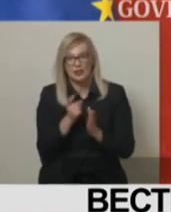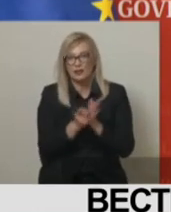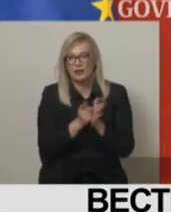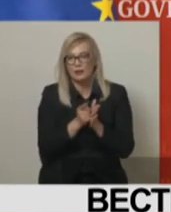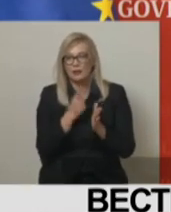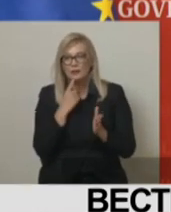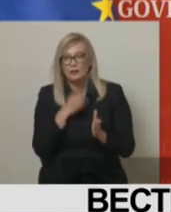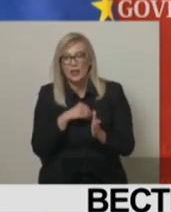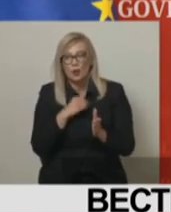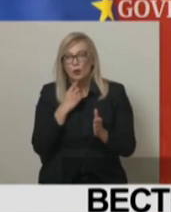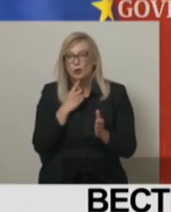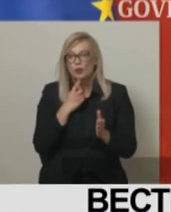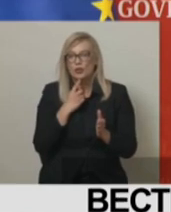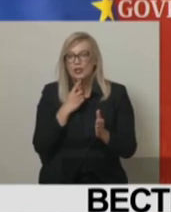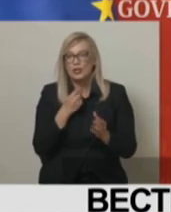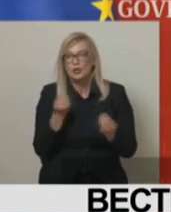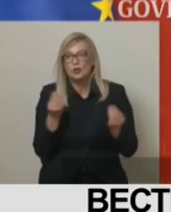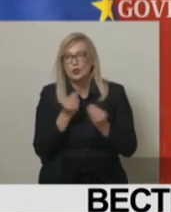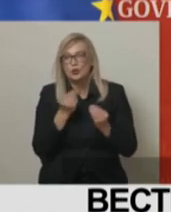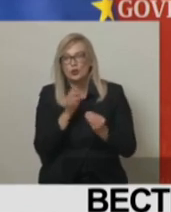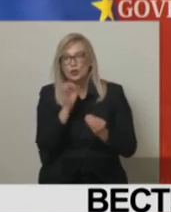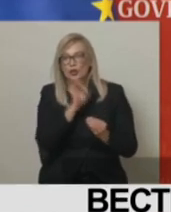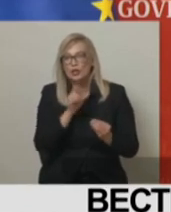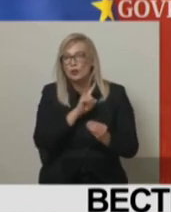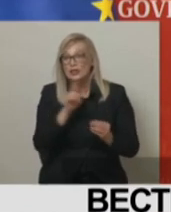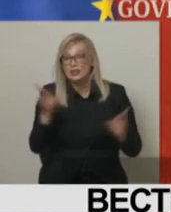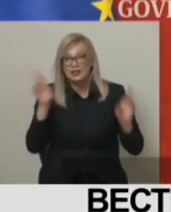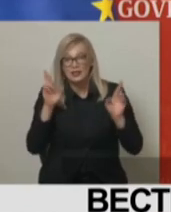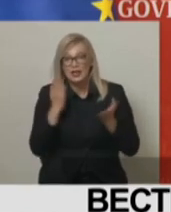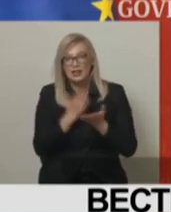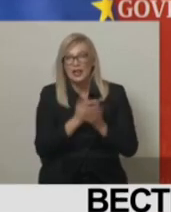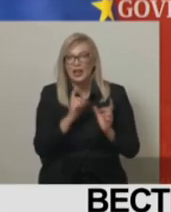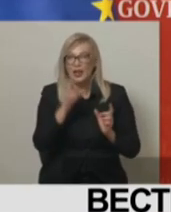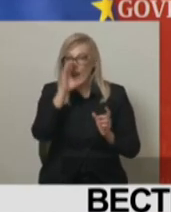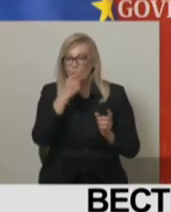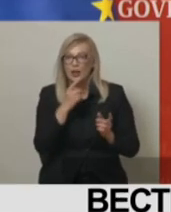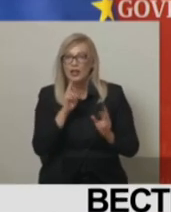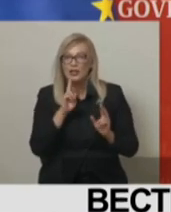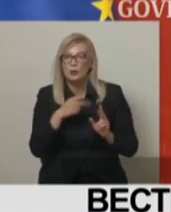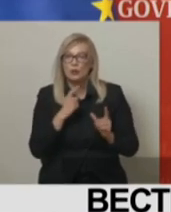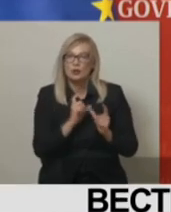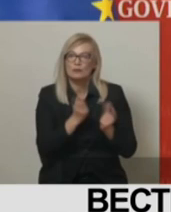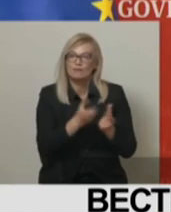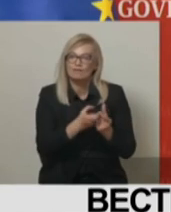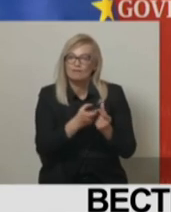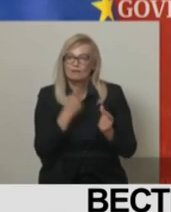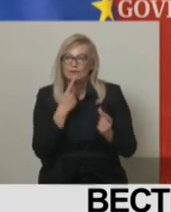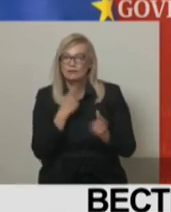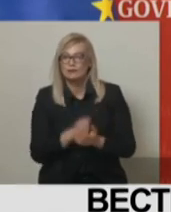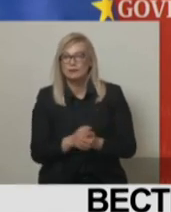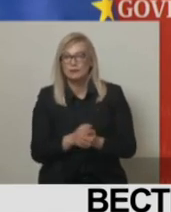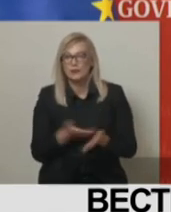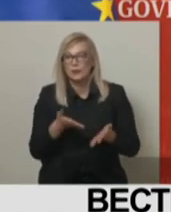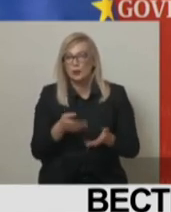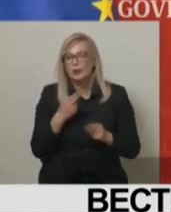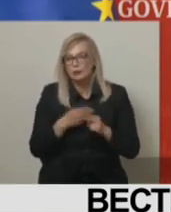горчини пред секај нас, заради тоа што никој не се надеваше дека Бугарија може да не стави вето, да не стави блокада, и тоа